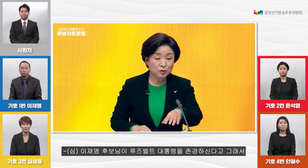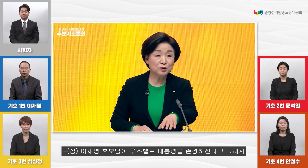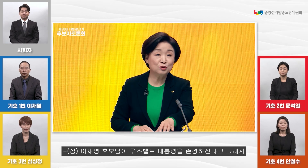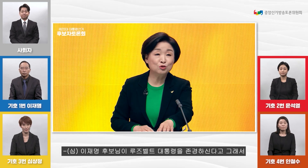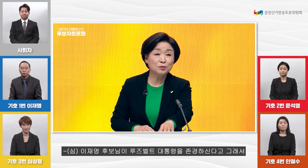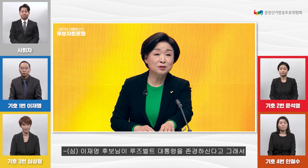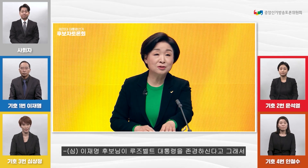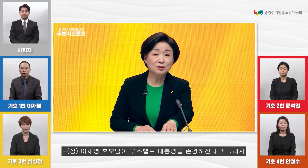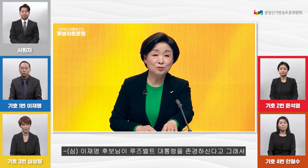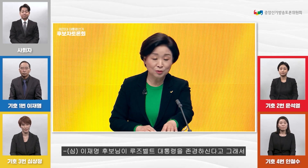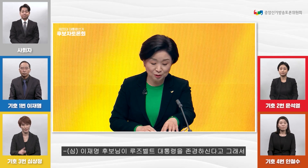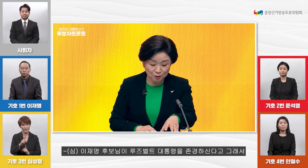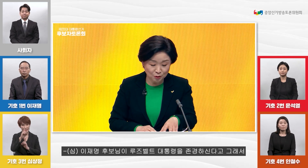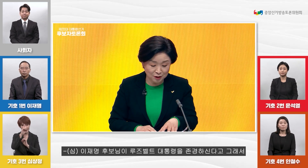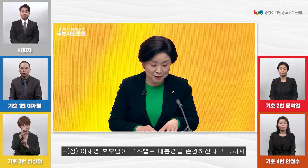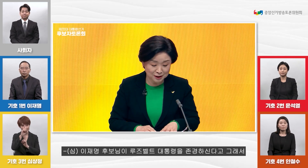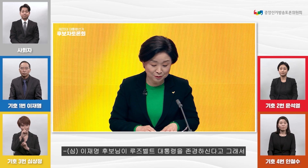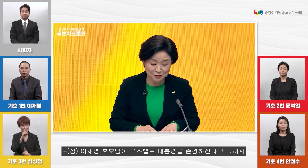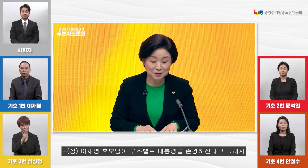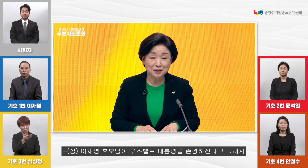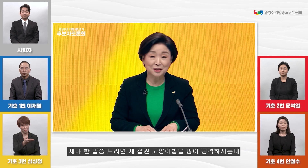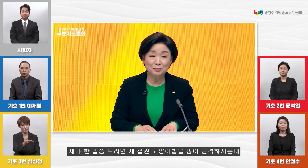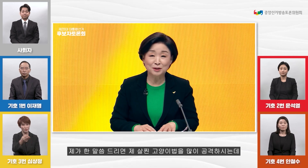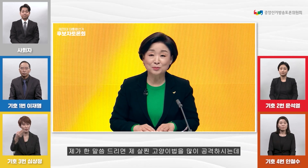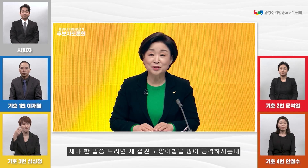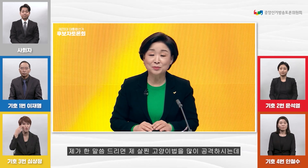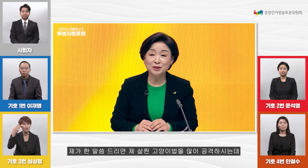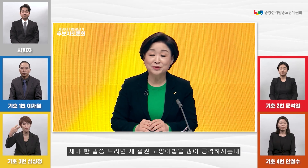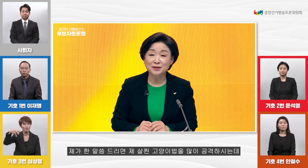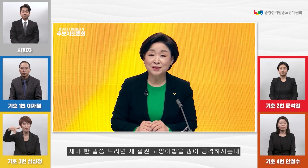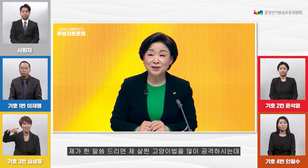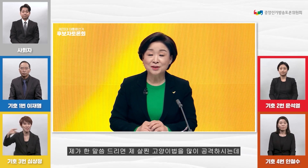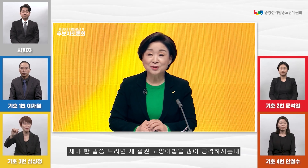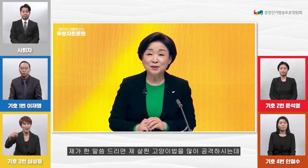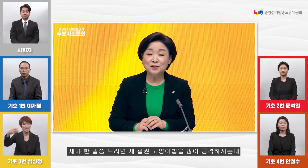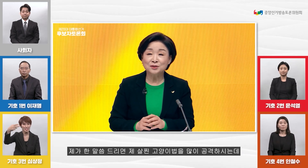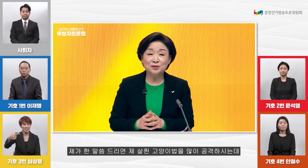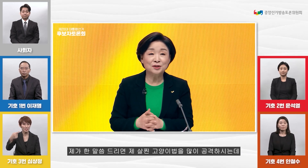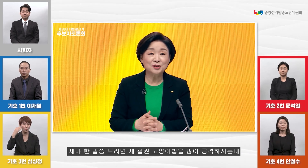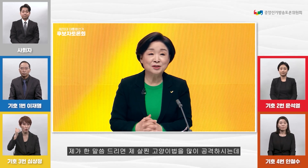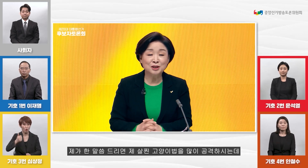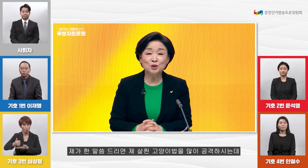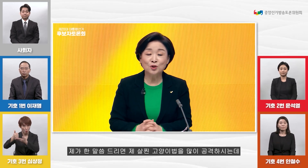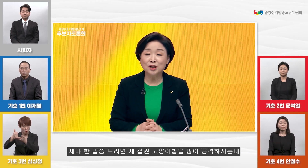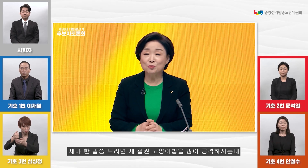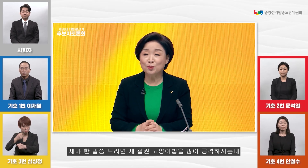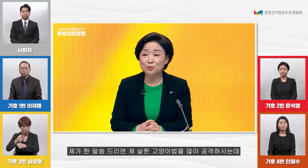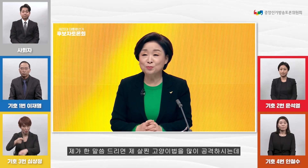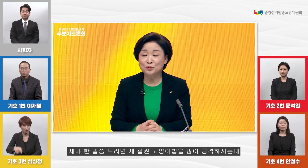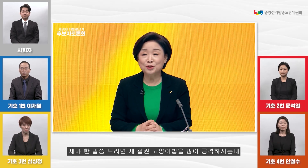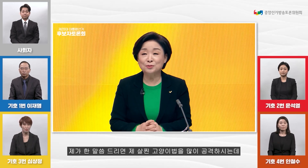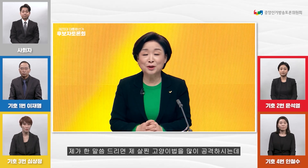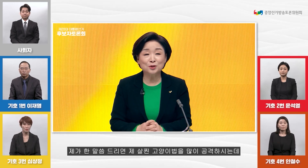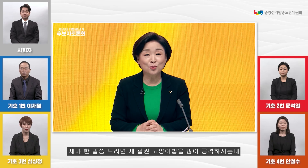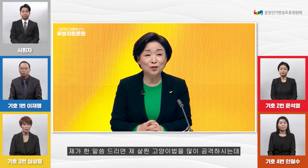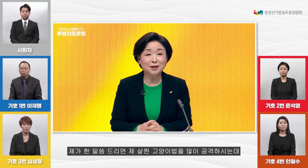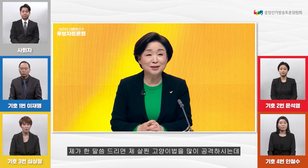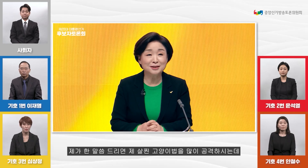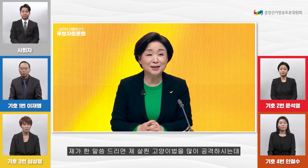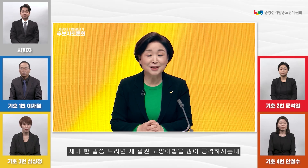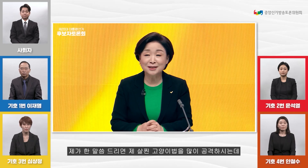이재명 후보님이 루즈벨트 대통령을 존경하신다고 그래서 제가 한 말씀 드리면, 제 살찐고양이법을